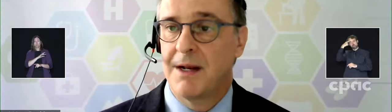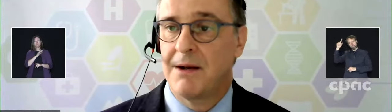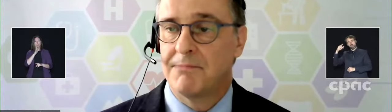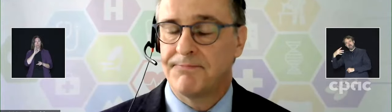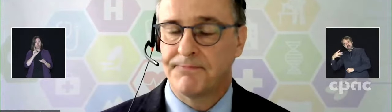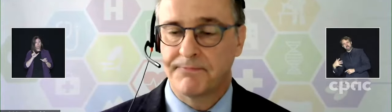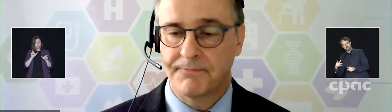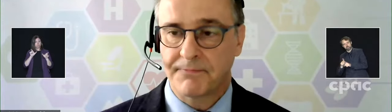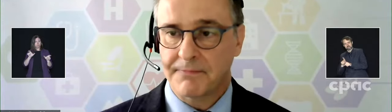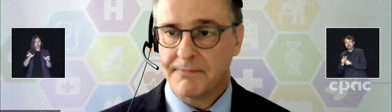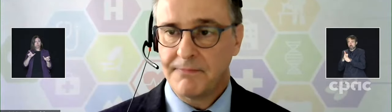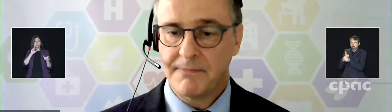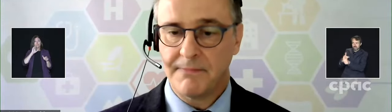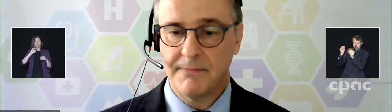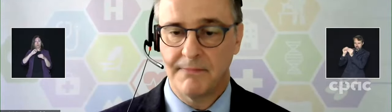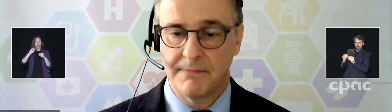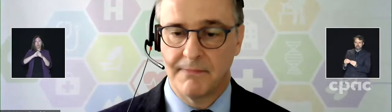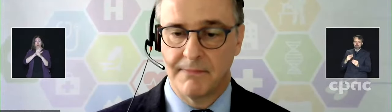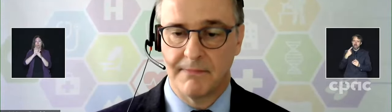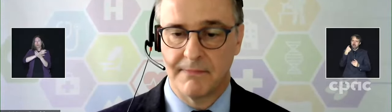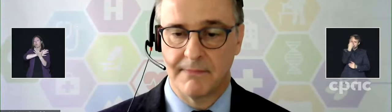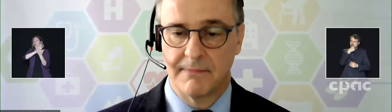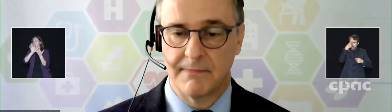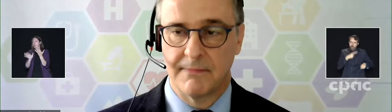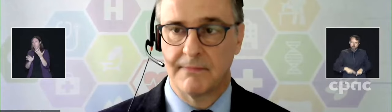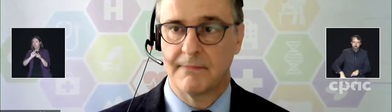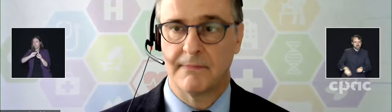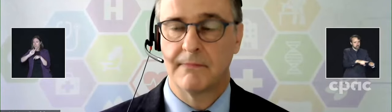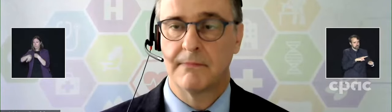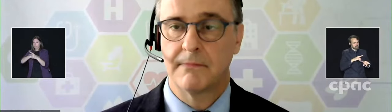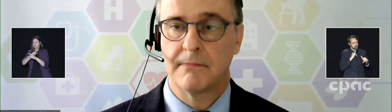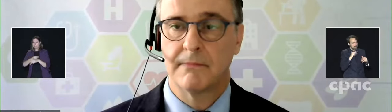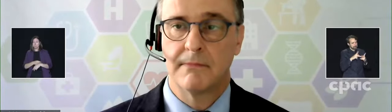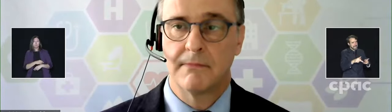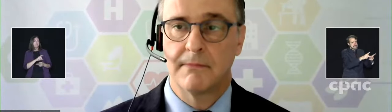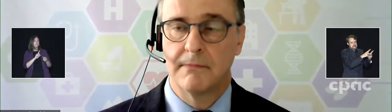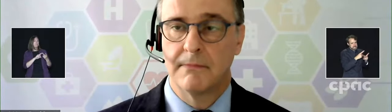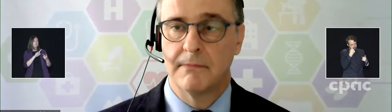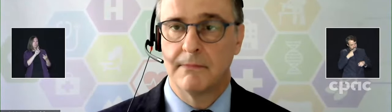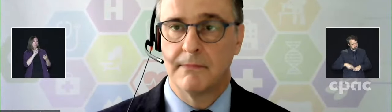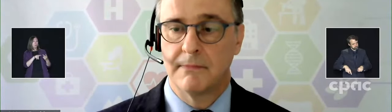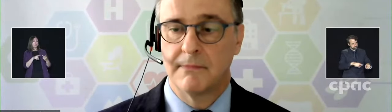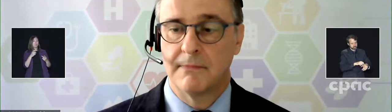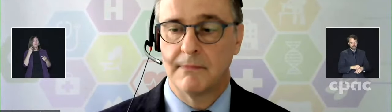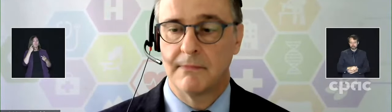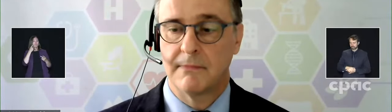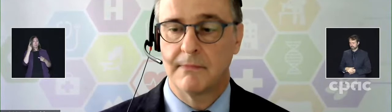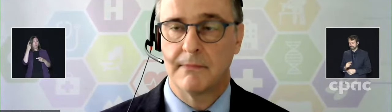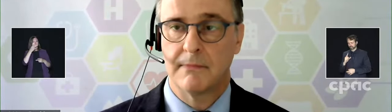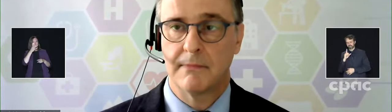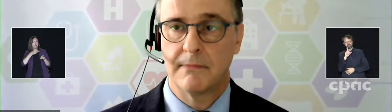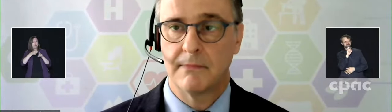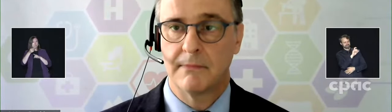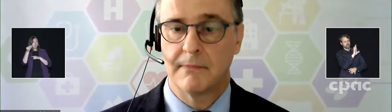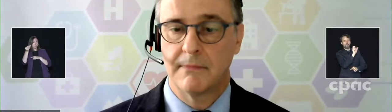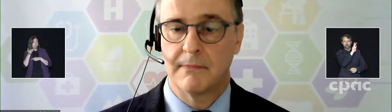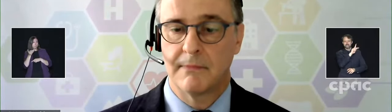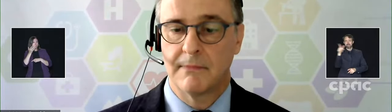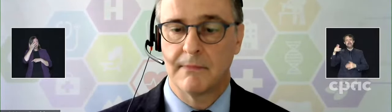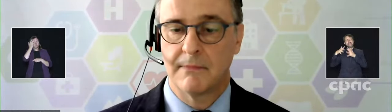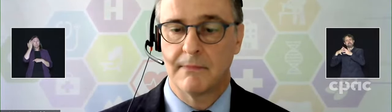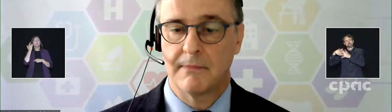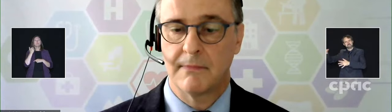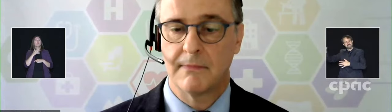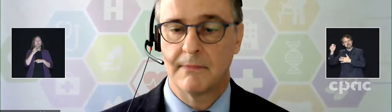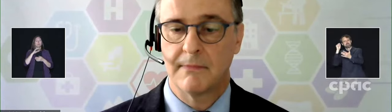actuelles. Et un expert me disait ce matin, par rapport à ces vaccins-là, BA4, BA5, homologués aux États-Unis par